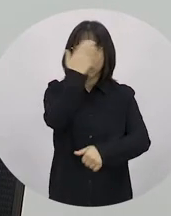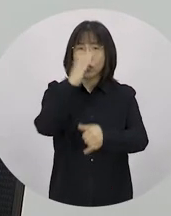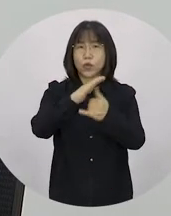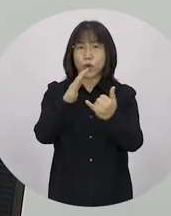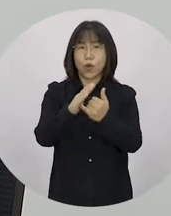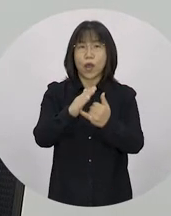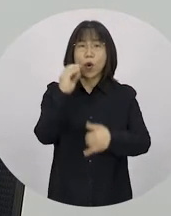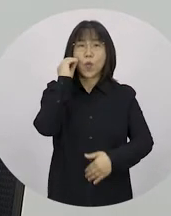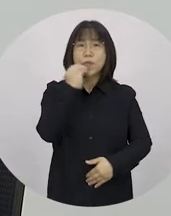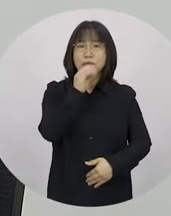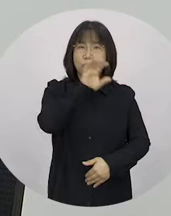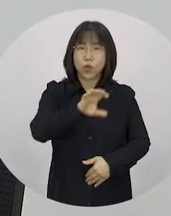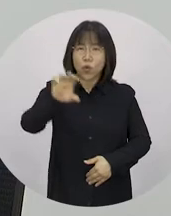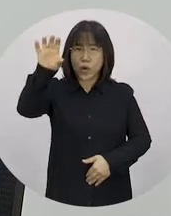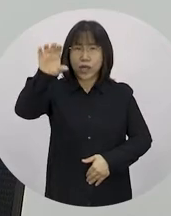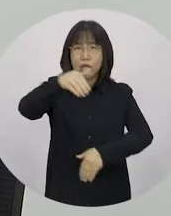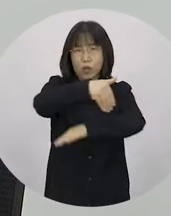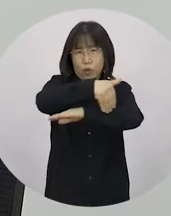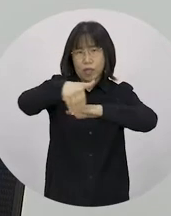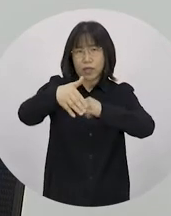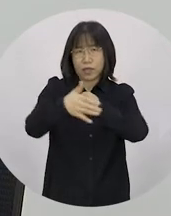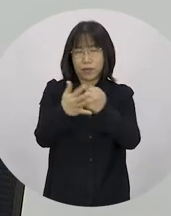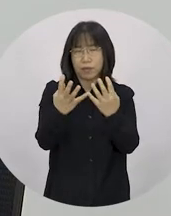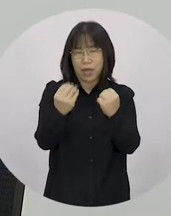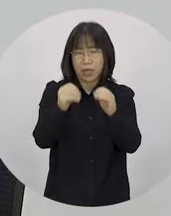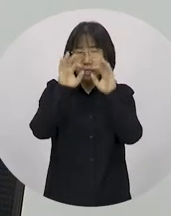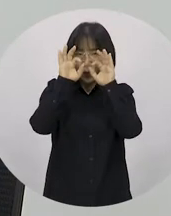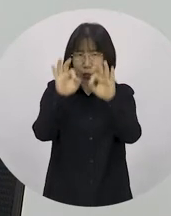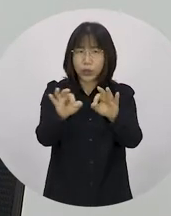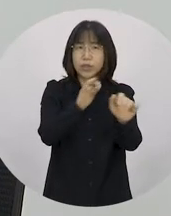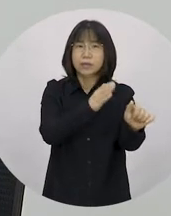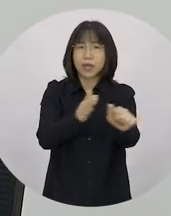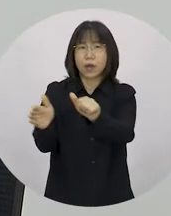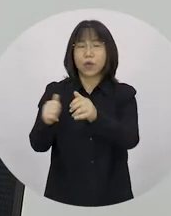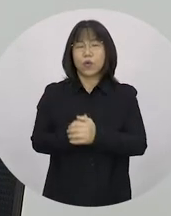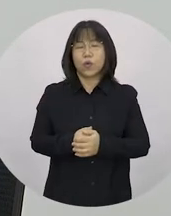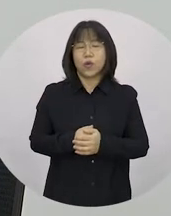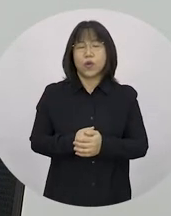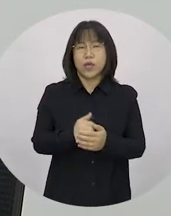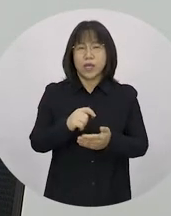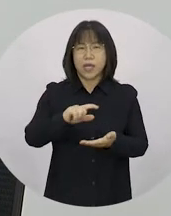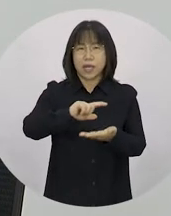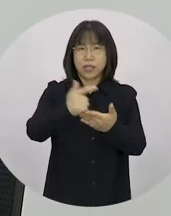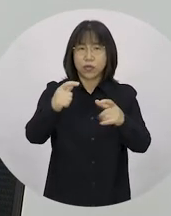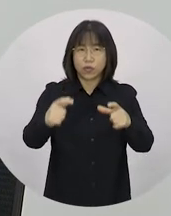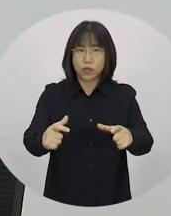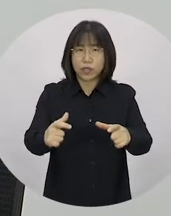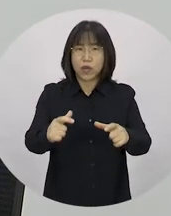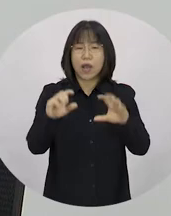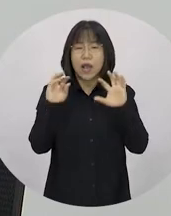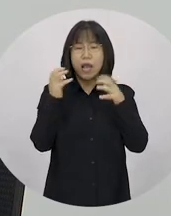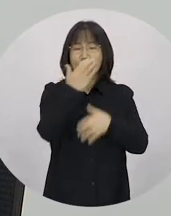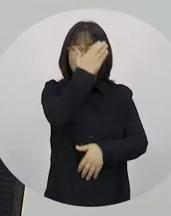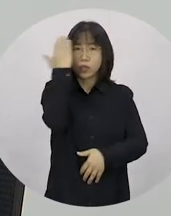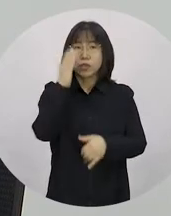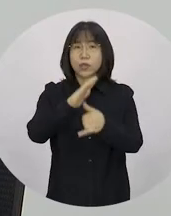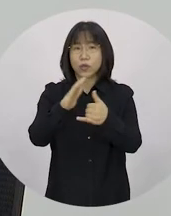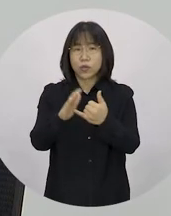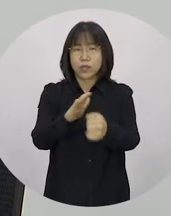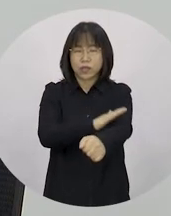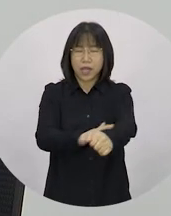올릴 예정이니 많이 이용 하셨으면 하는 바람이고 요 강서구 에서는 아동과 청소년이 건강하고